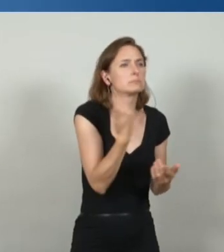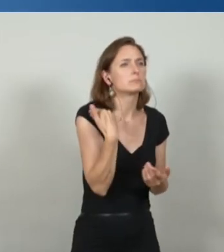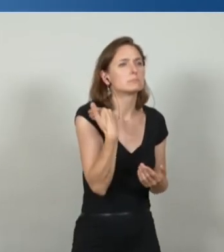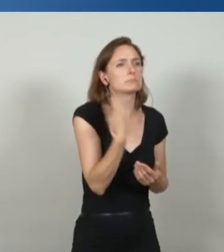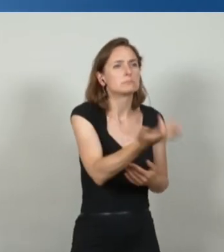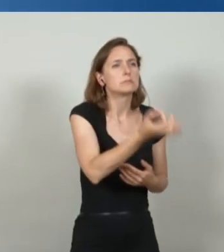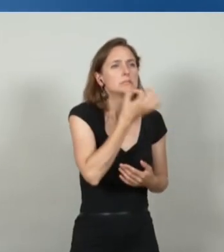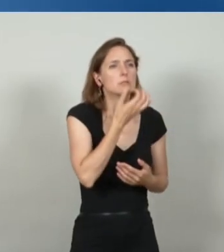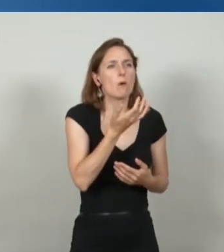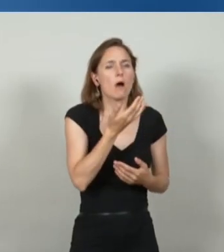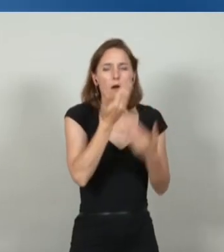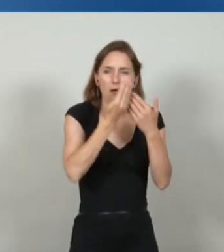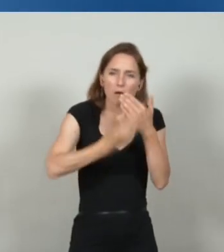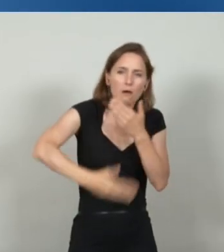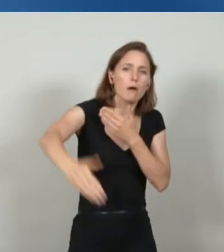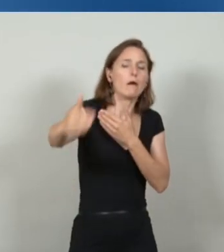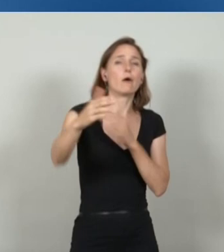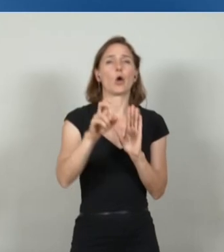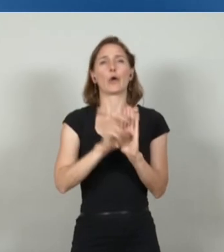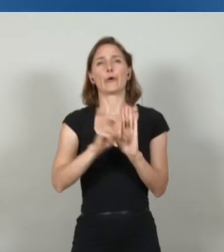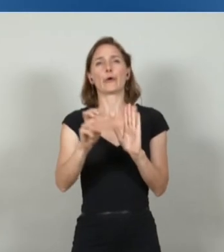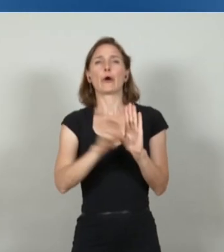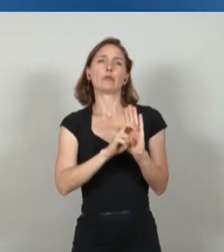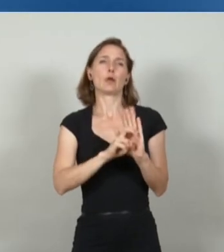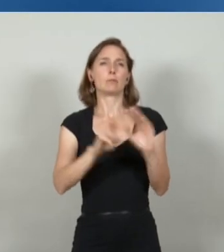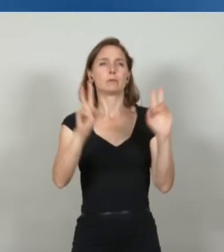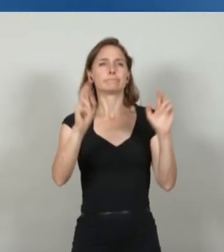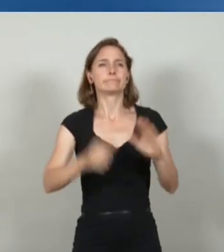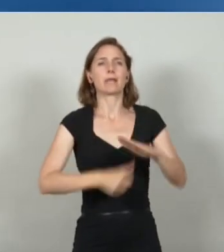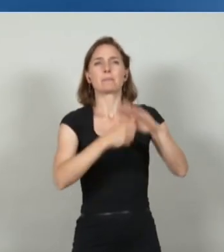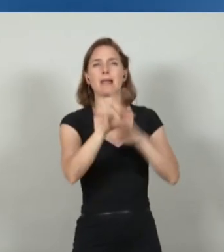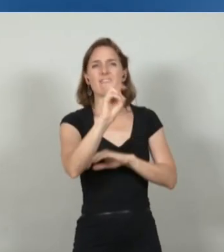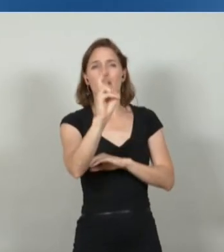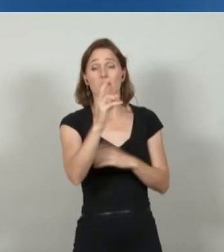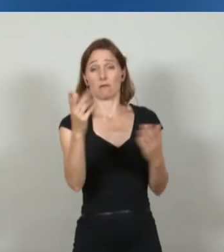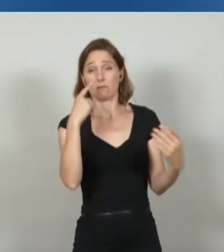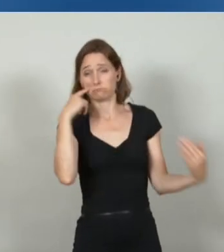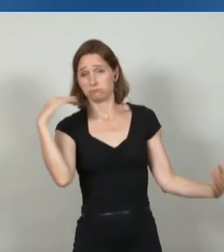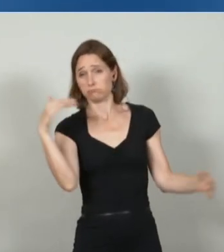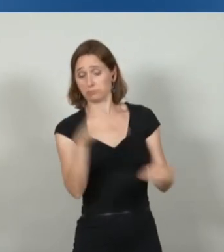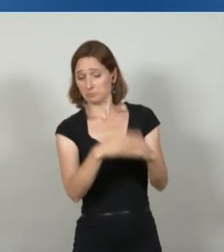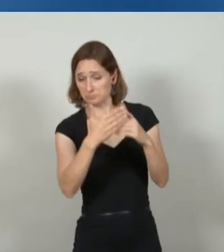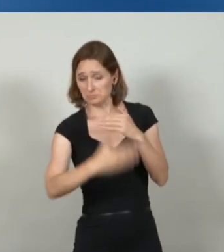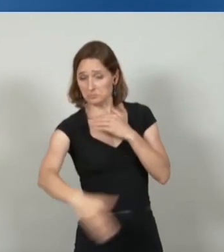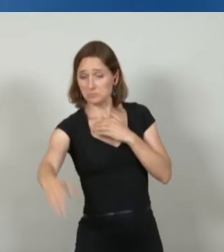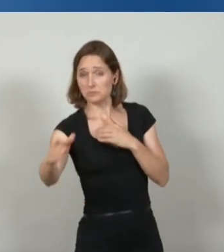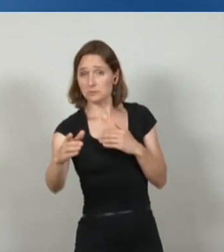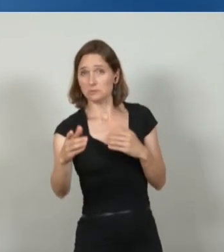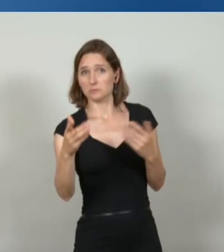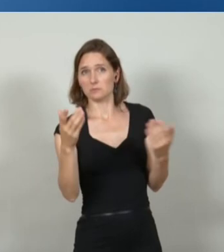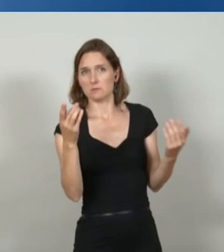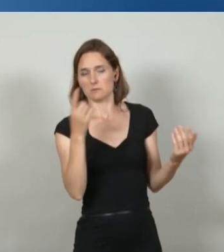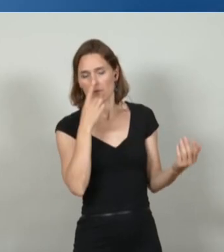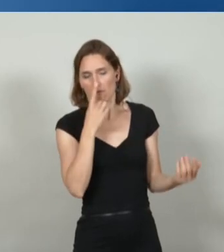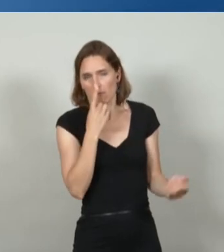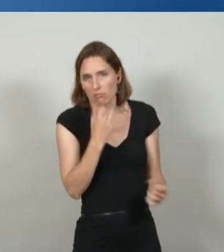dans quelques temps nous ne parlerons plus de Grenoble capital verte je trouve regrettable que ce type de propos